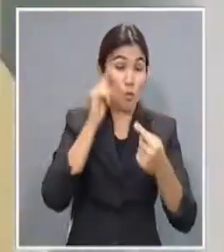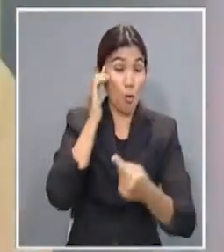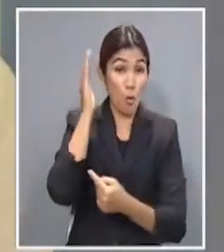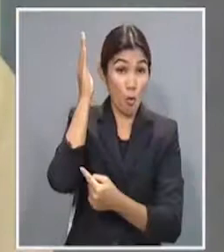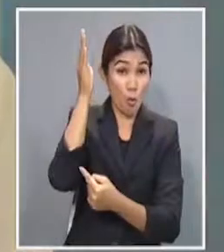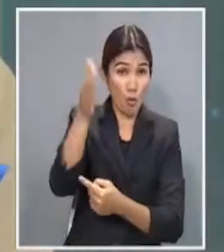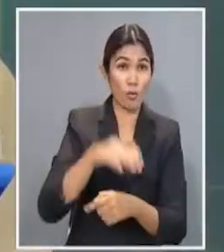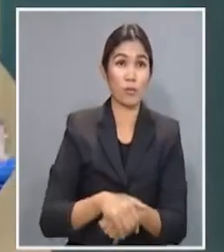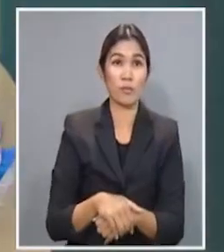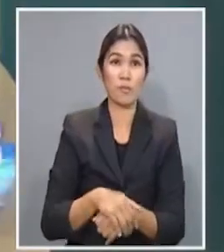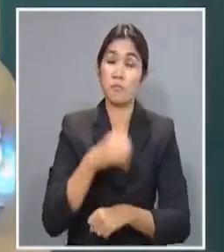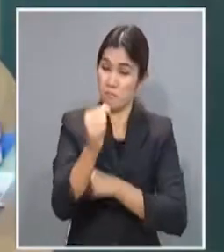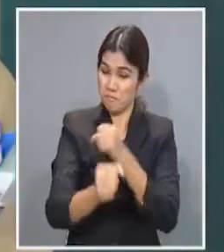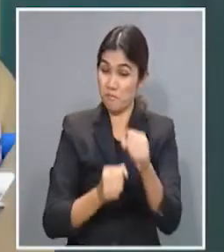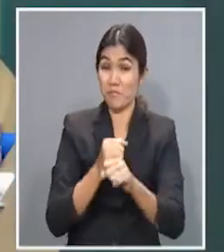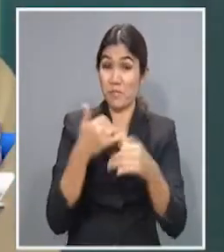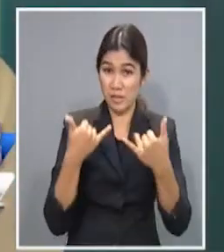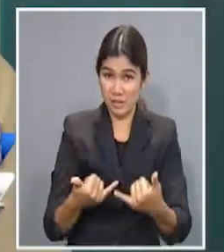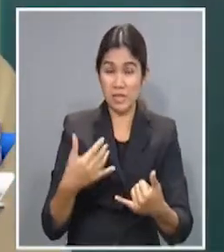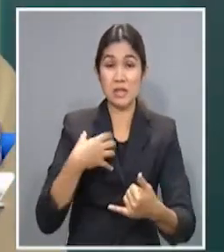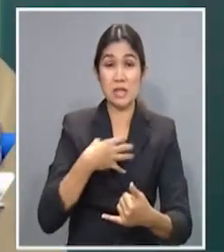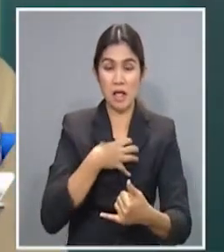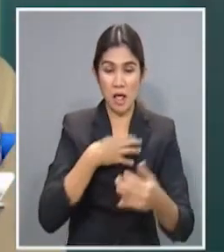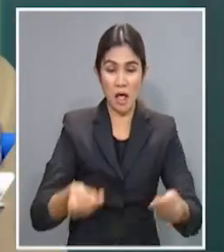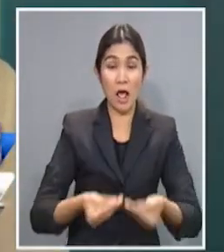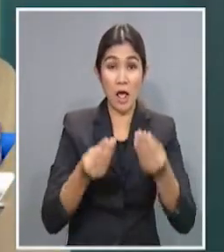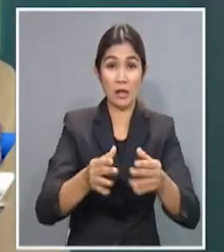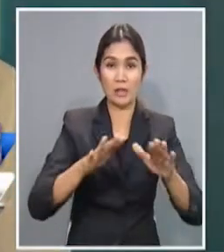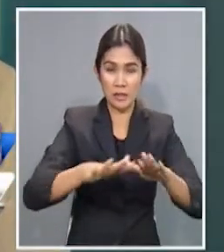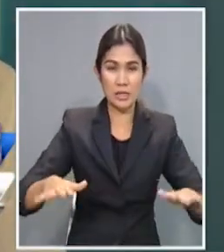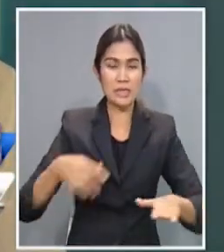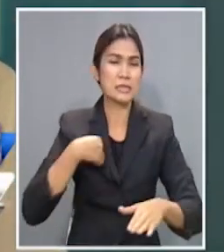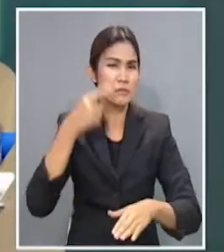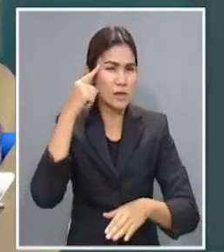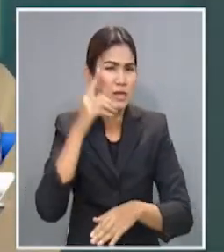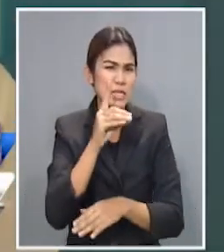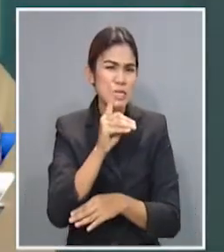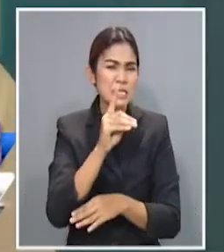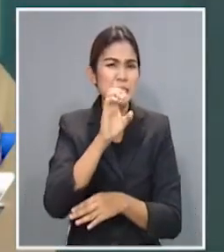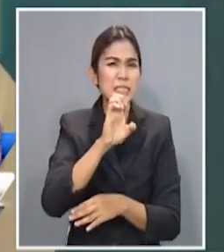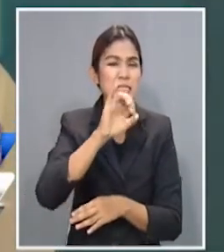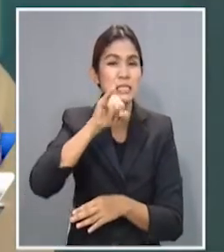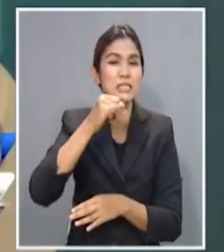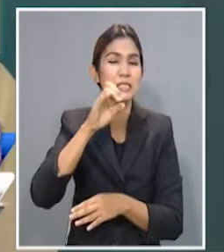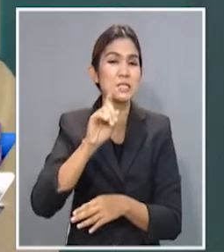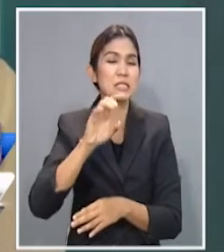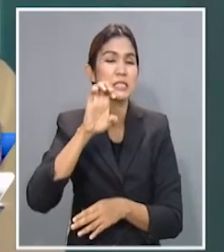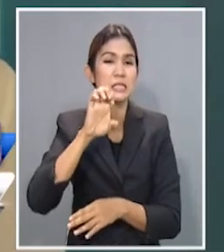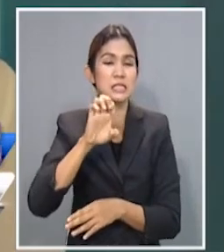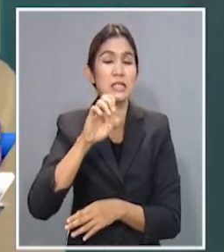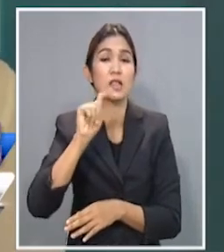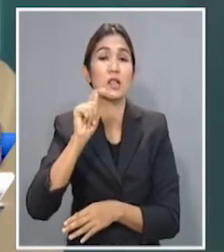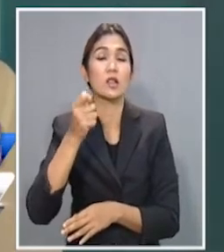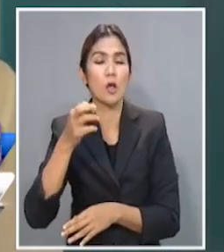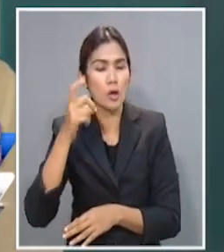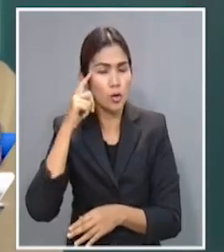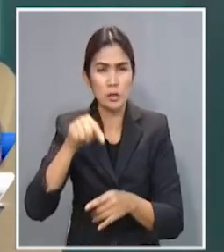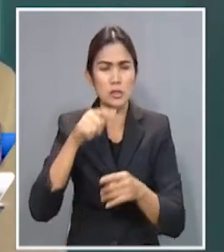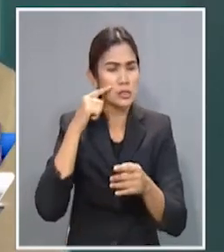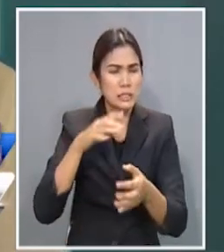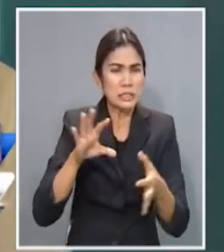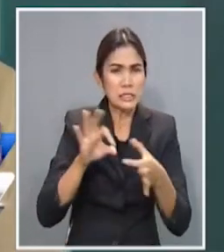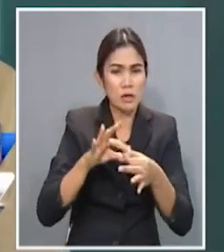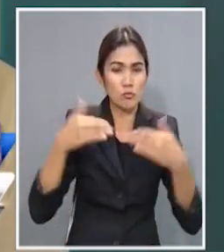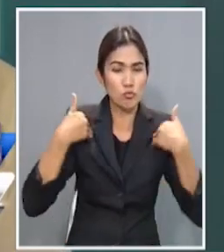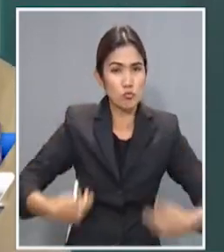ของเราก็คือ Digital Innovation ครับก็คืออยากให้น้องเนี่ยคิดว่าดิจิตอลเนี่ยจะมาเปลี่ยนแปลงหรือพัฒนาชีวิตของเรายังไงครับการพัฒนาชีวิตเนี่ยมันจะเป็นเรื่